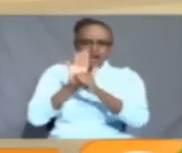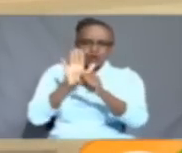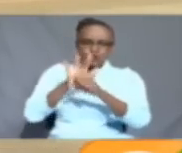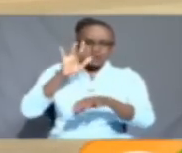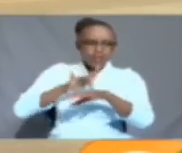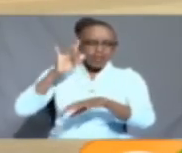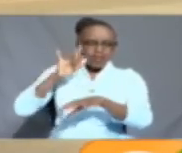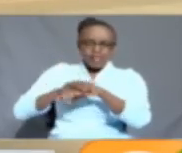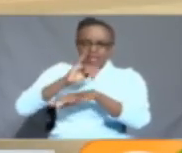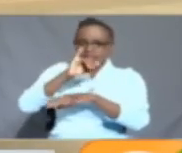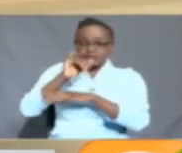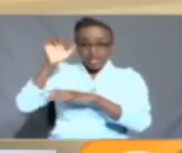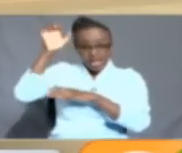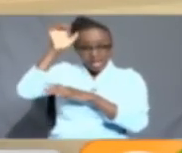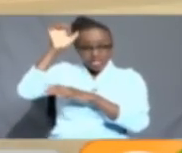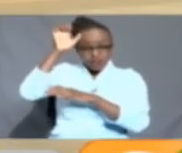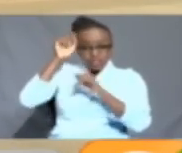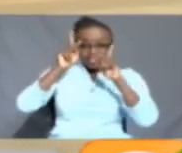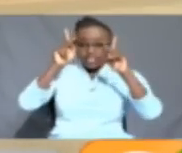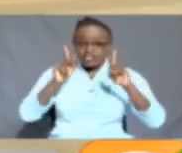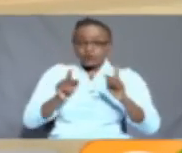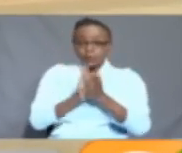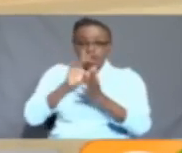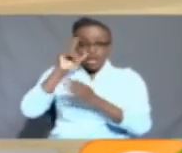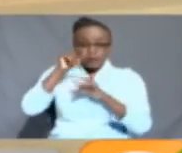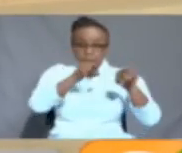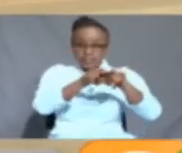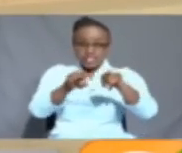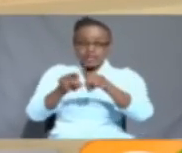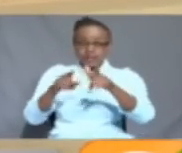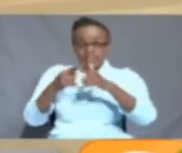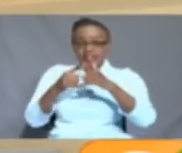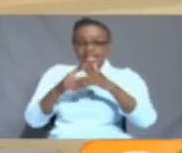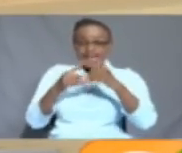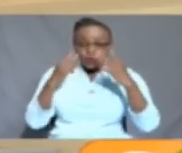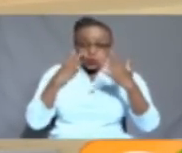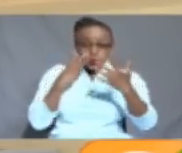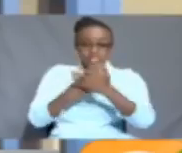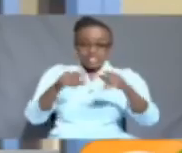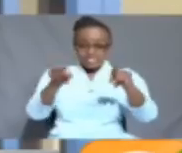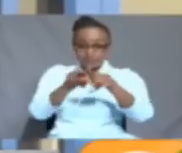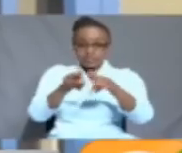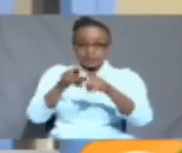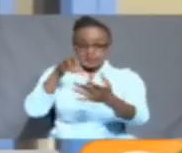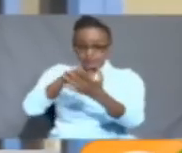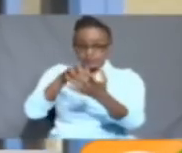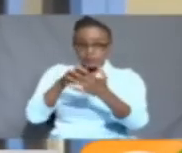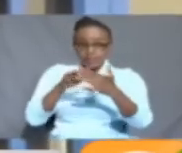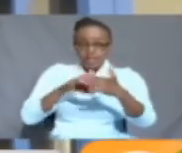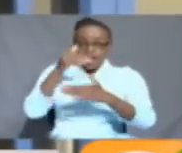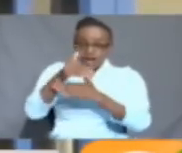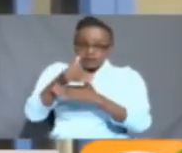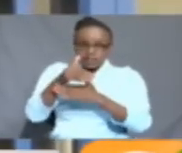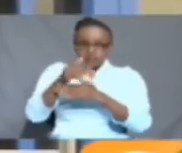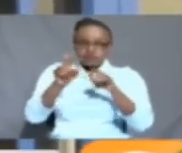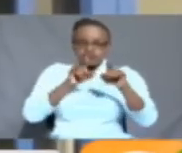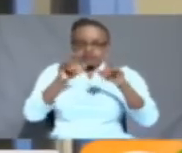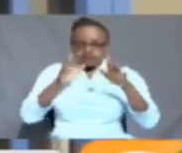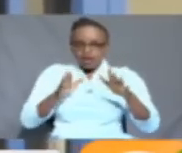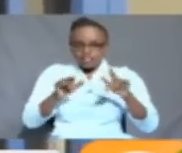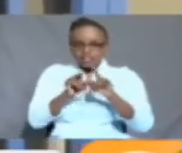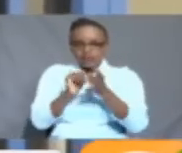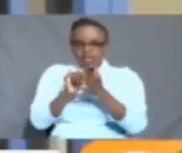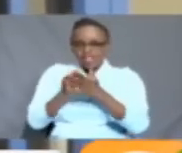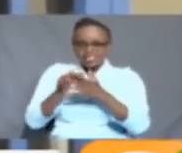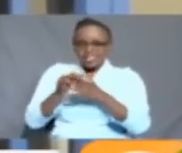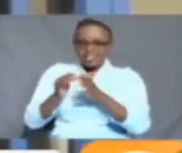vya ndege vya Eldoret, Kisumu na Mombasa pia vikishuhudia hali hiyo hiyo, baadhi ya wasafiri wakifutilia mbali